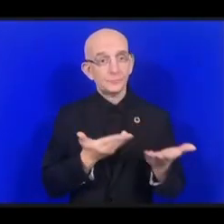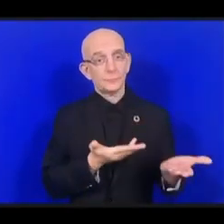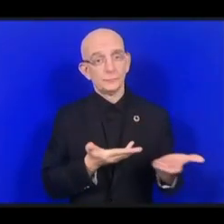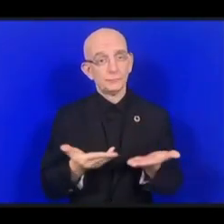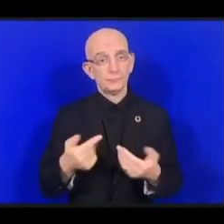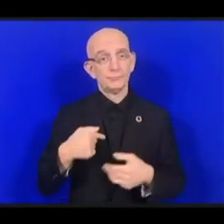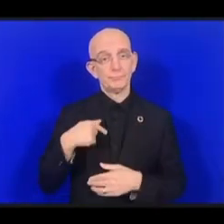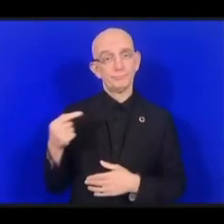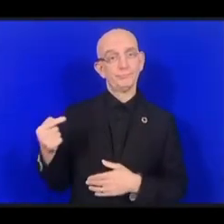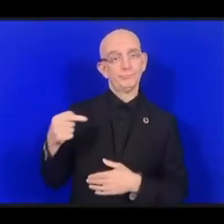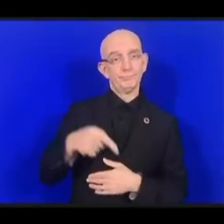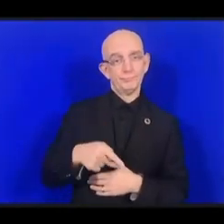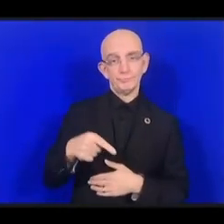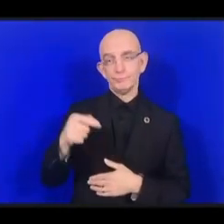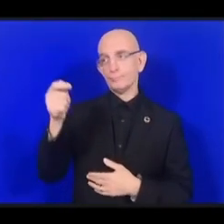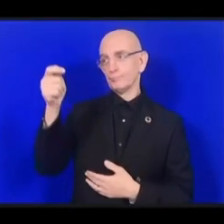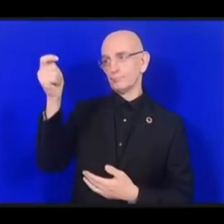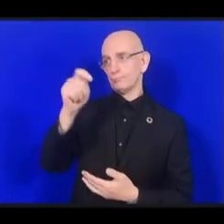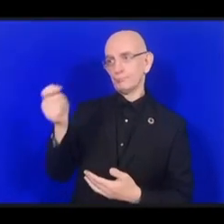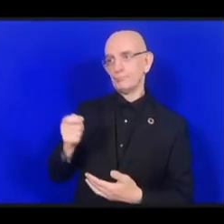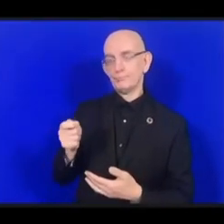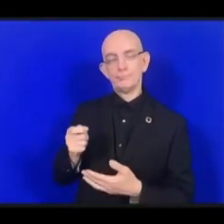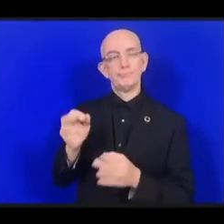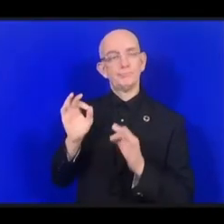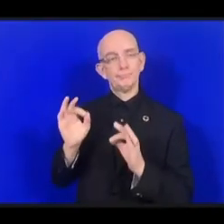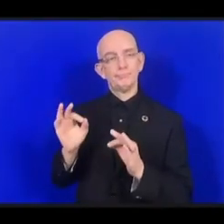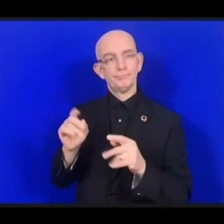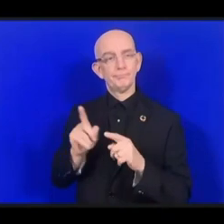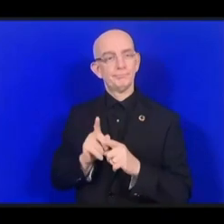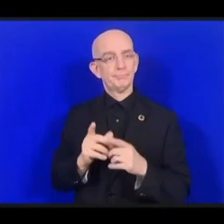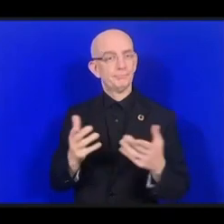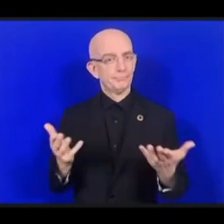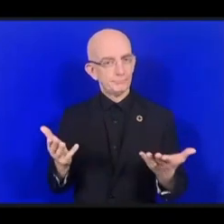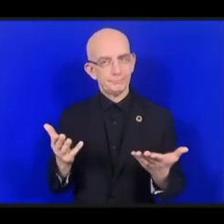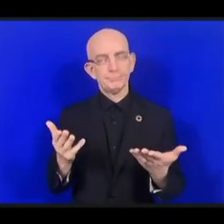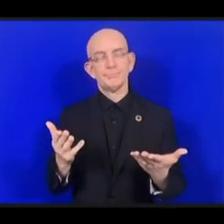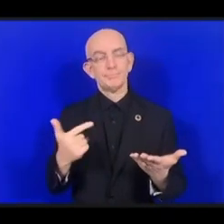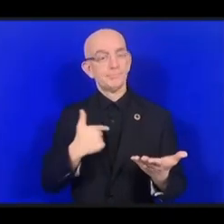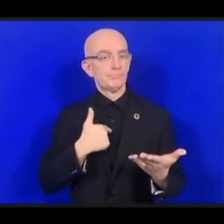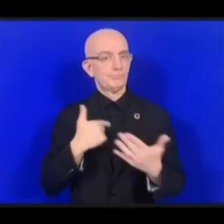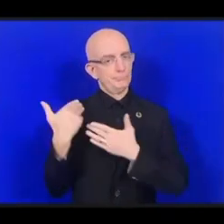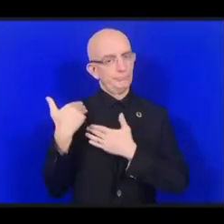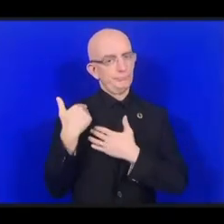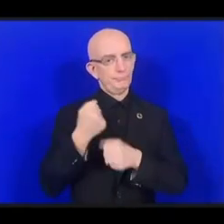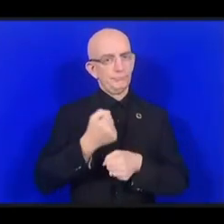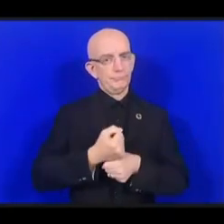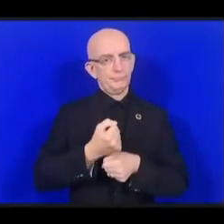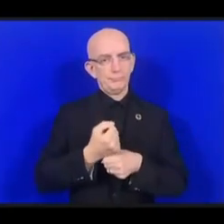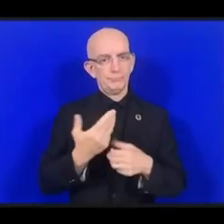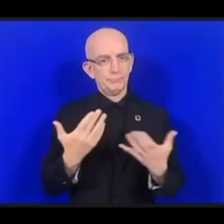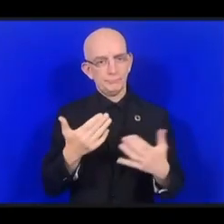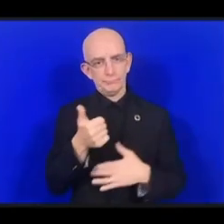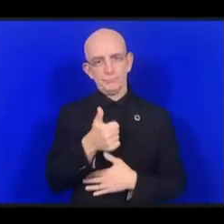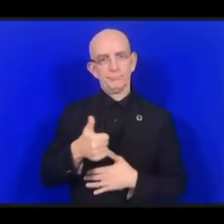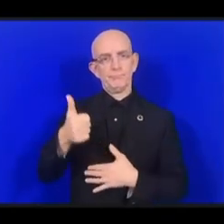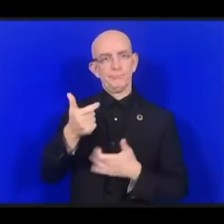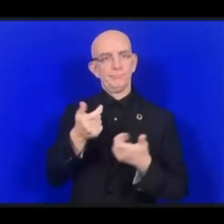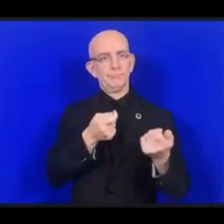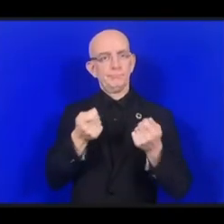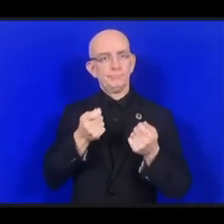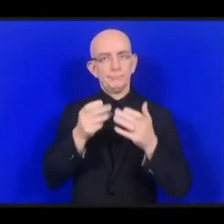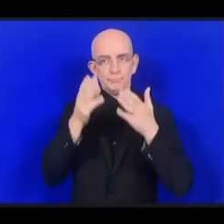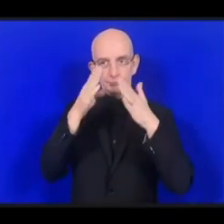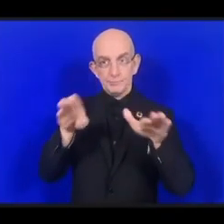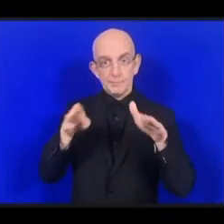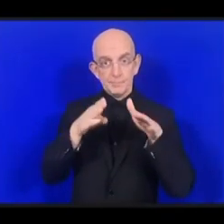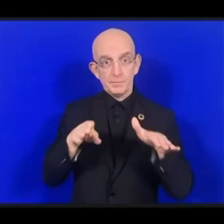え一言ご挨拶を申し上げさせていただきますえ本日ここ京都